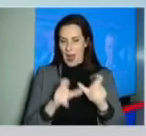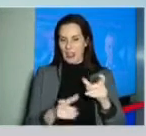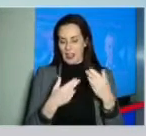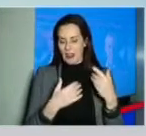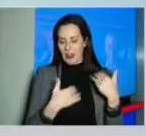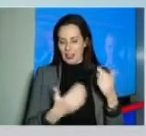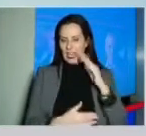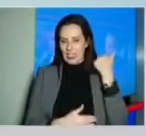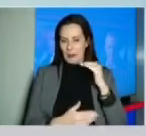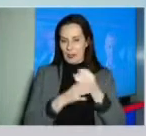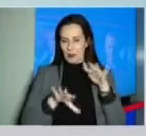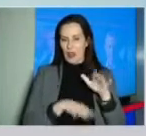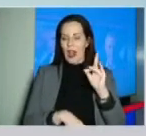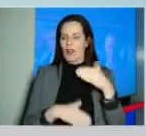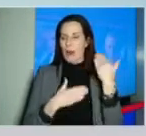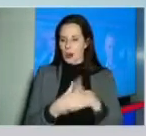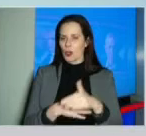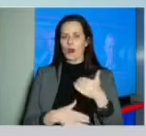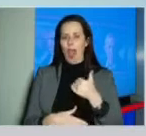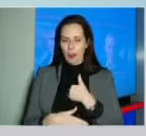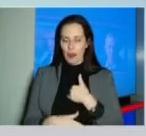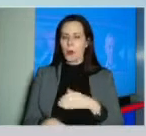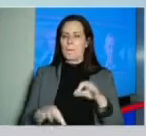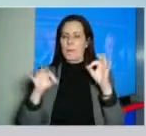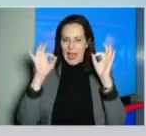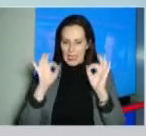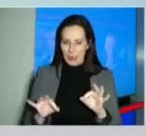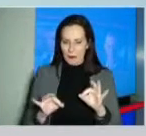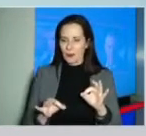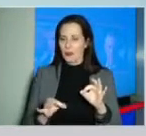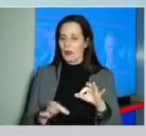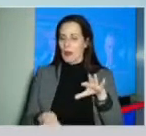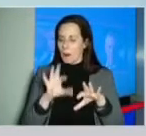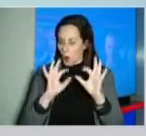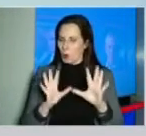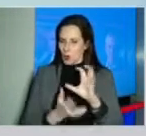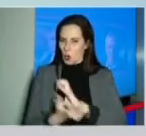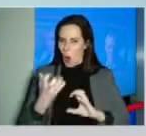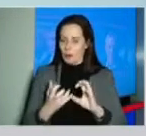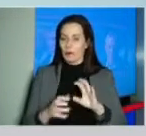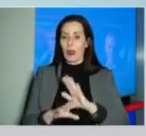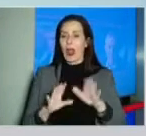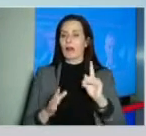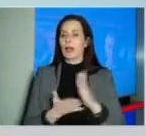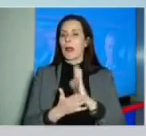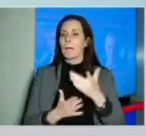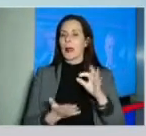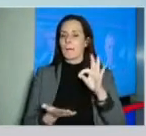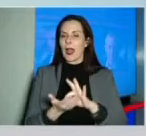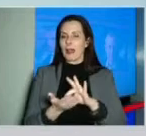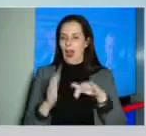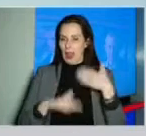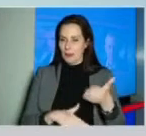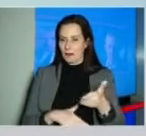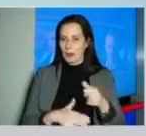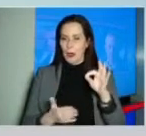הזאת עוד לפני כן. אבל בסופו של דבר אנחנו בעצם נמצאים במערכת בחירות מאוד סוערת, שרק תכריע מה יהיה ברגע שאחריה.